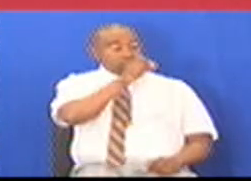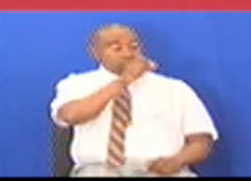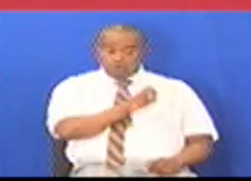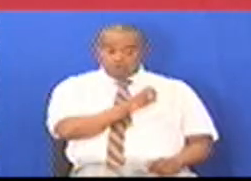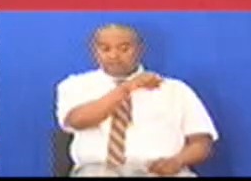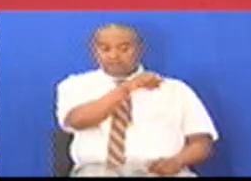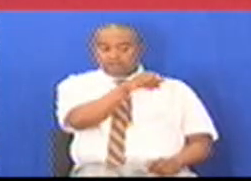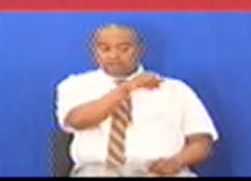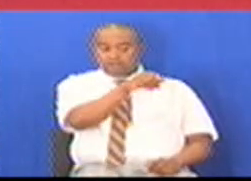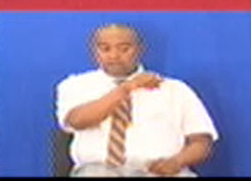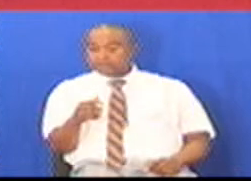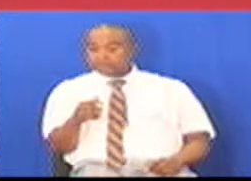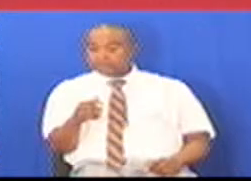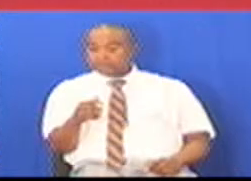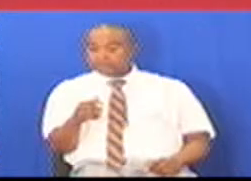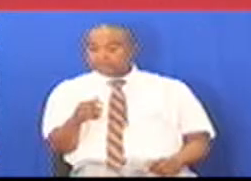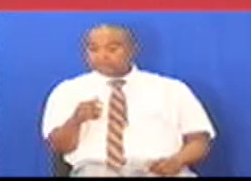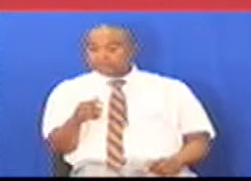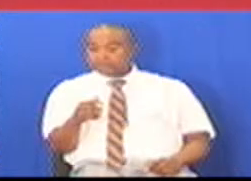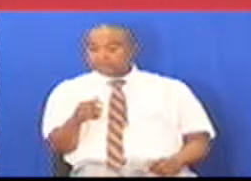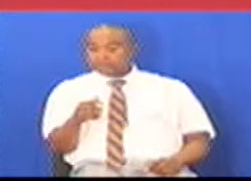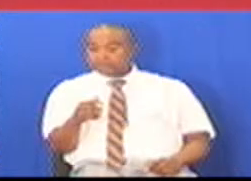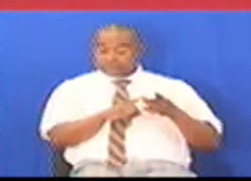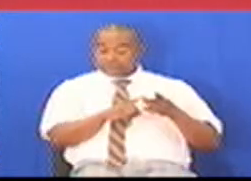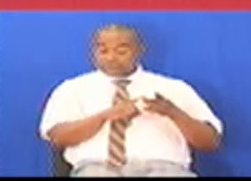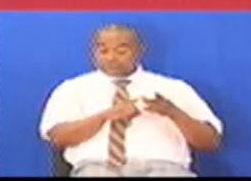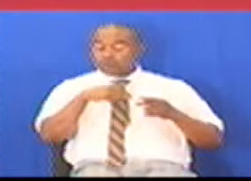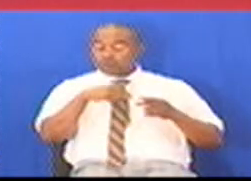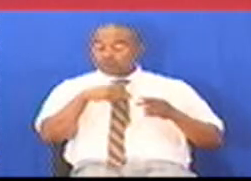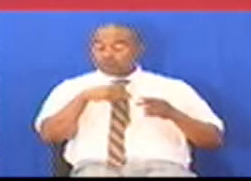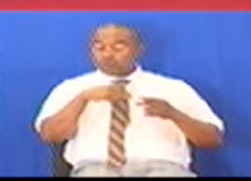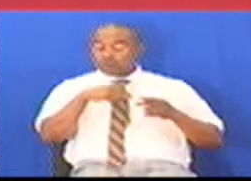Spika, mpango wa pili wa maendeleo wa